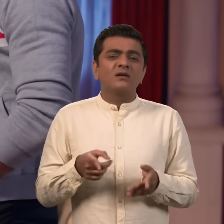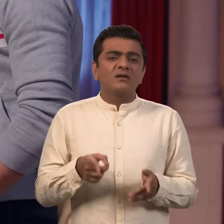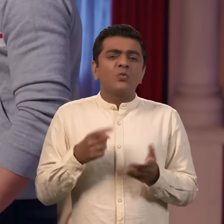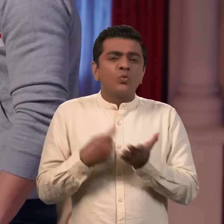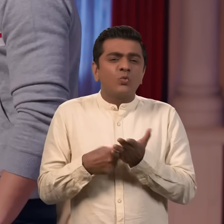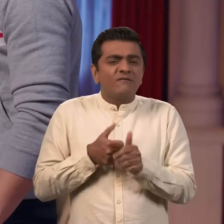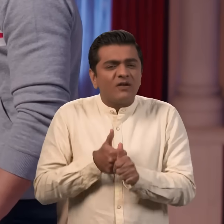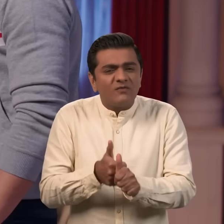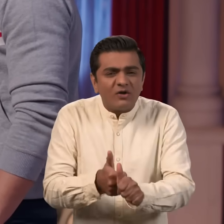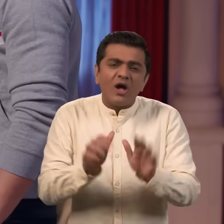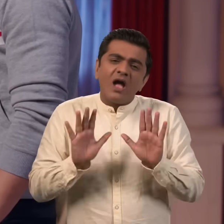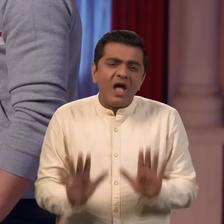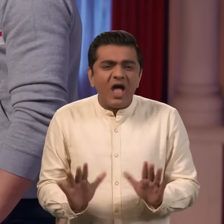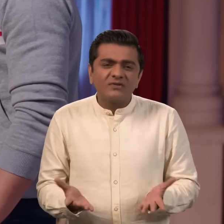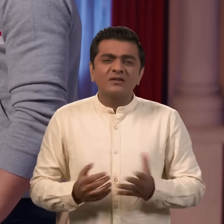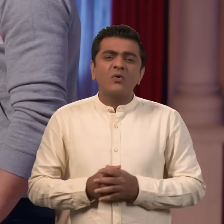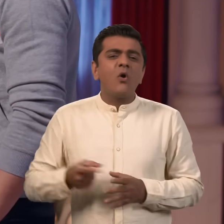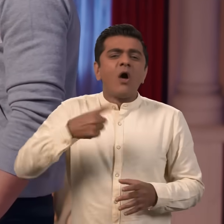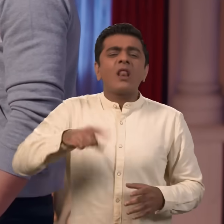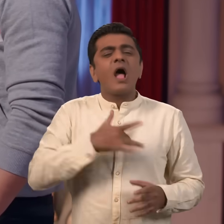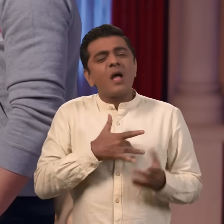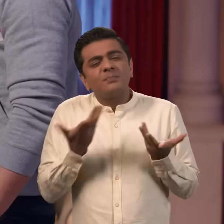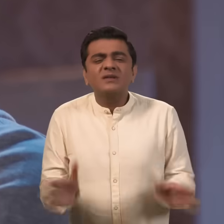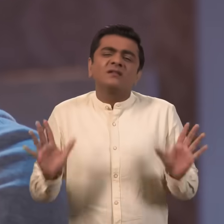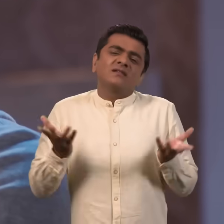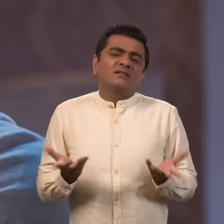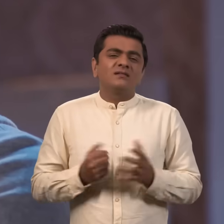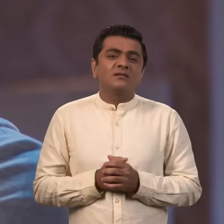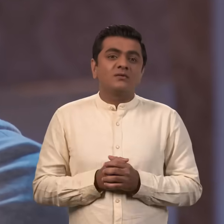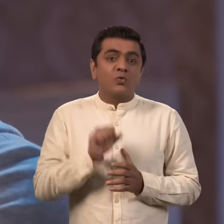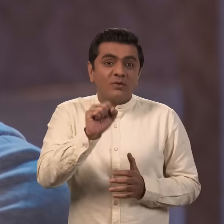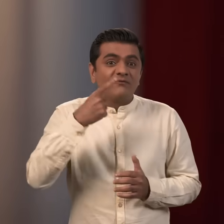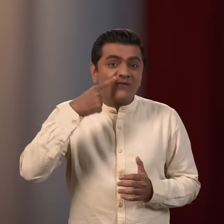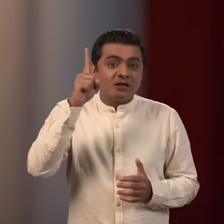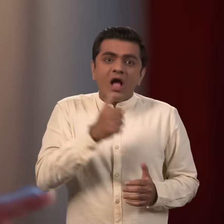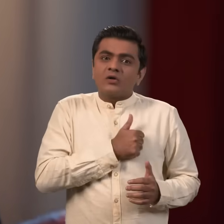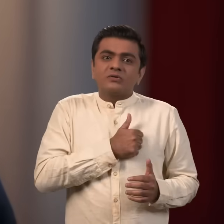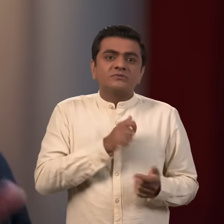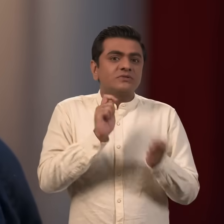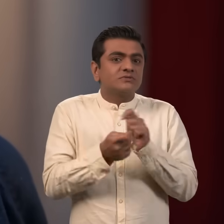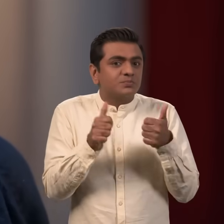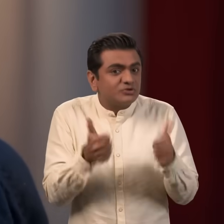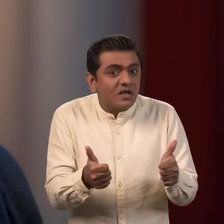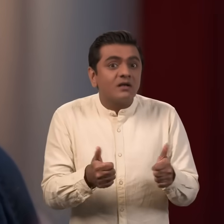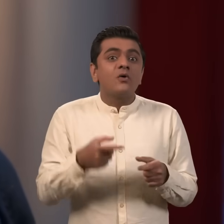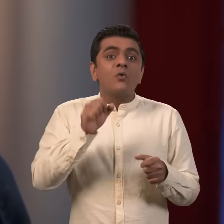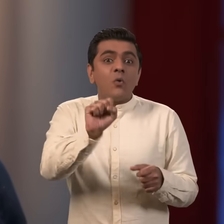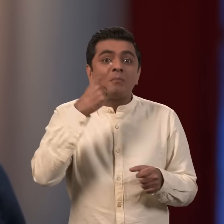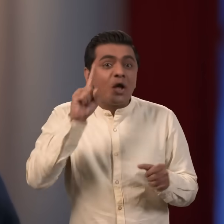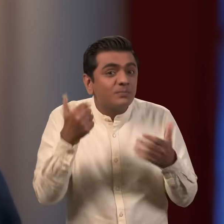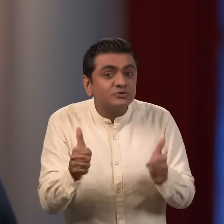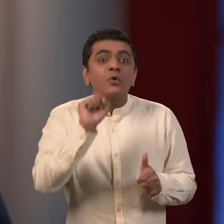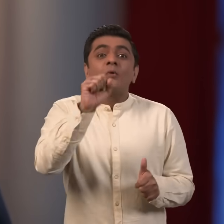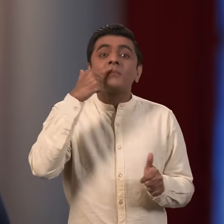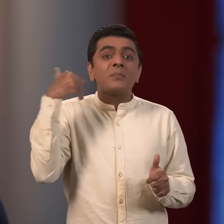को फॉलो करता है ना, तो उसकी आदत पड़ जाती है। ना तेरा वो गब्बर सिंह बाप बदलेगा,